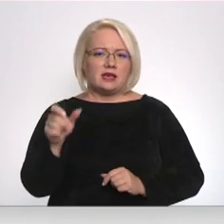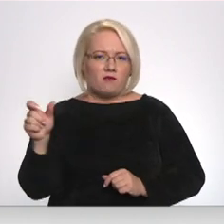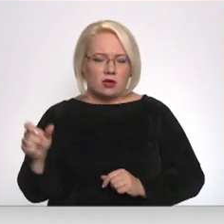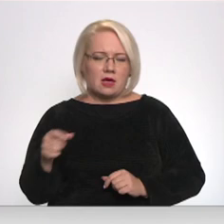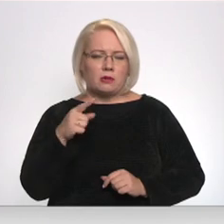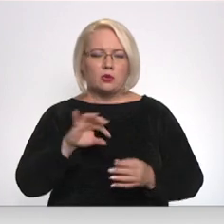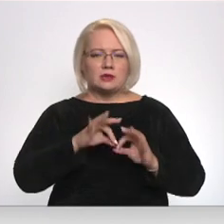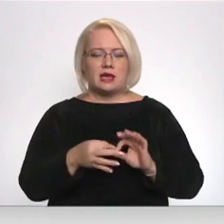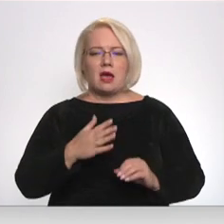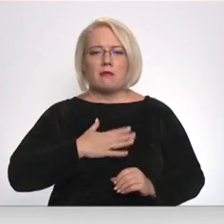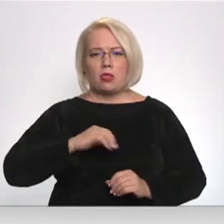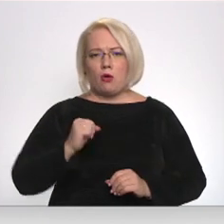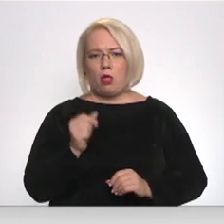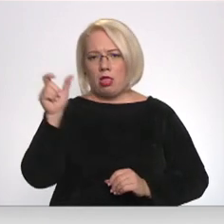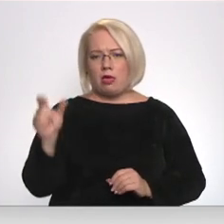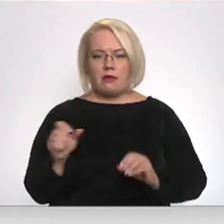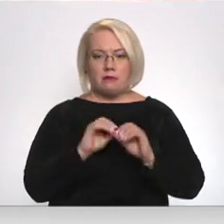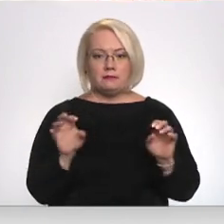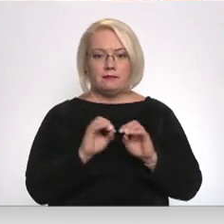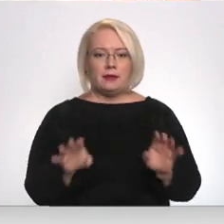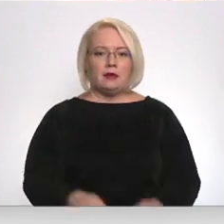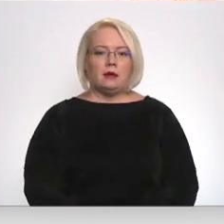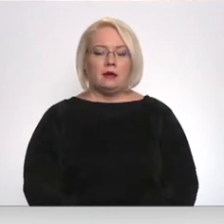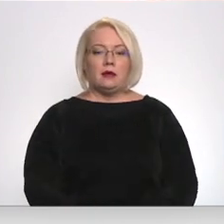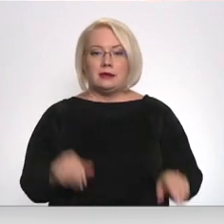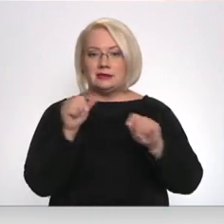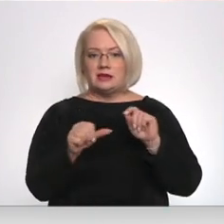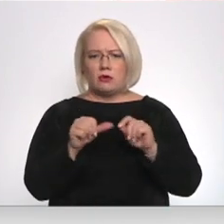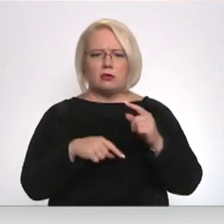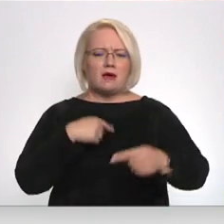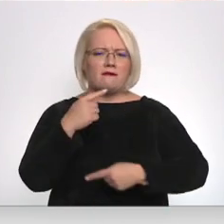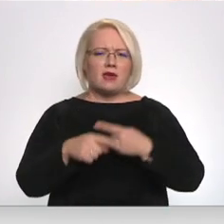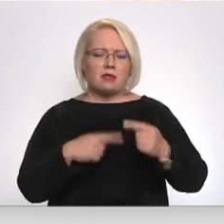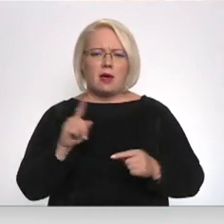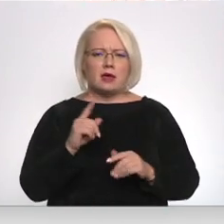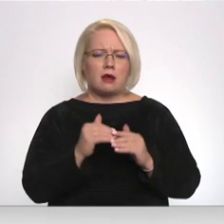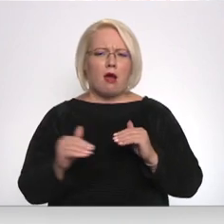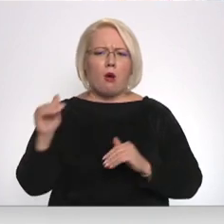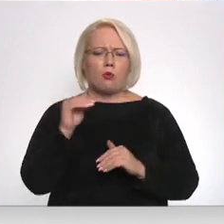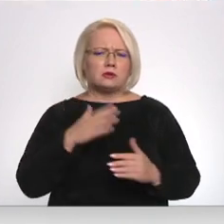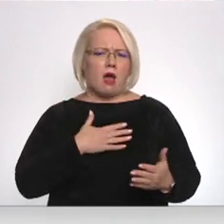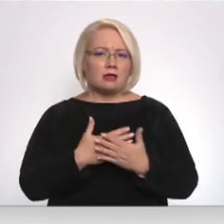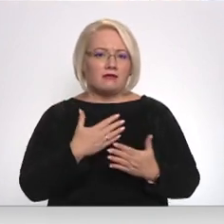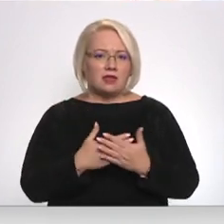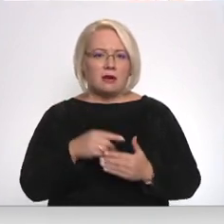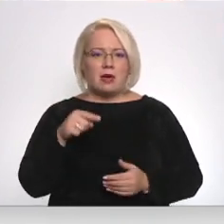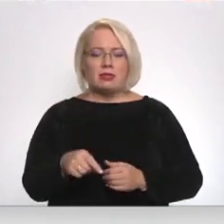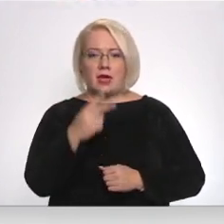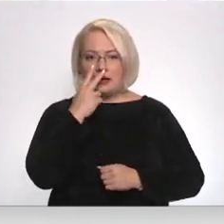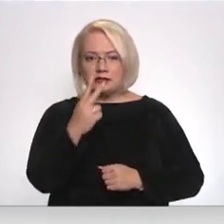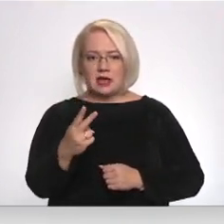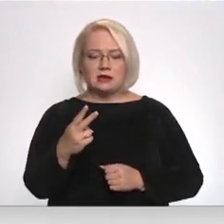plašāk mana kolēģa Zandozo Valode. Siguldā Alaži ir bijusi augsta vēlētāju aktivitāte, taču izskatās, ka